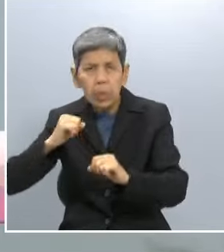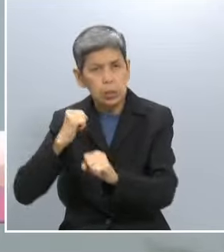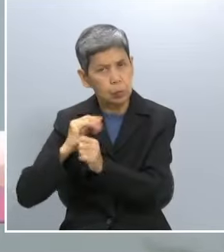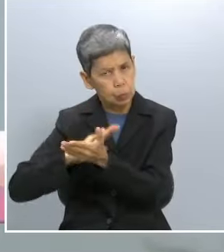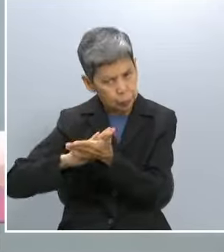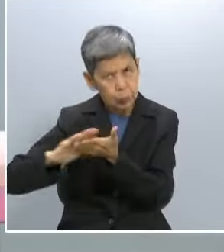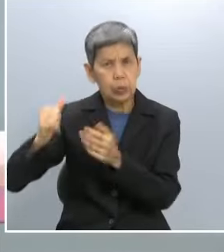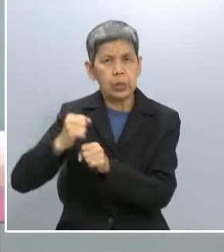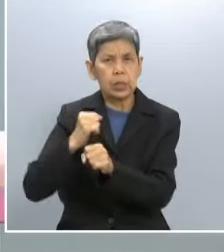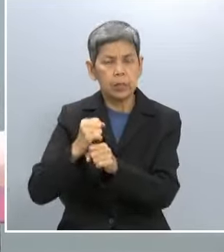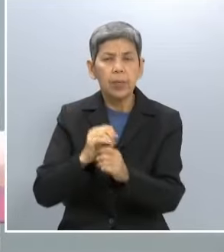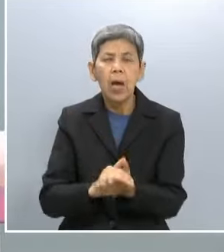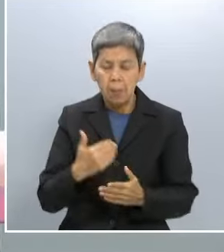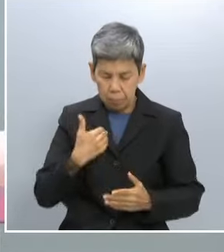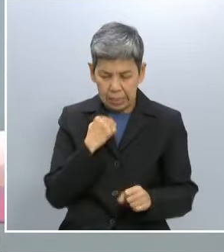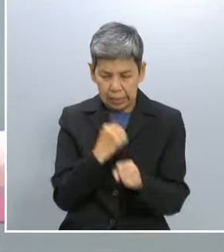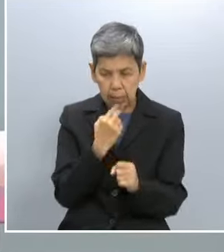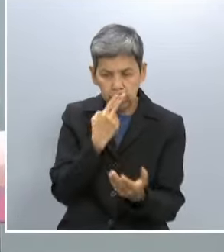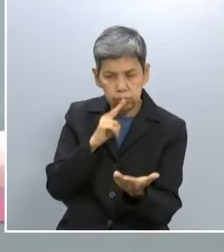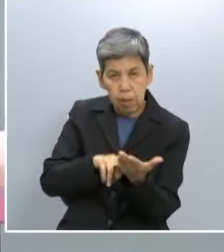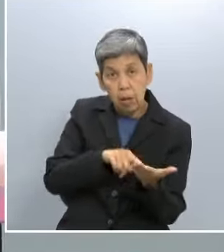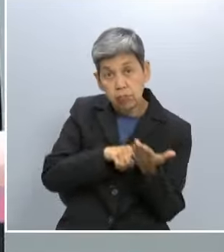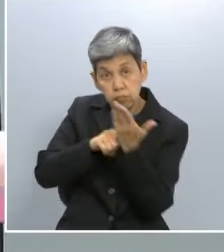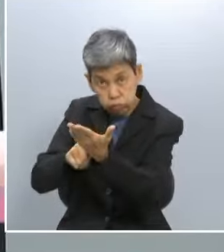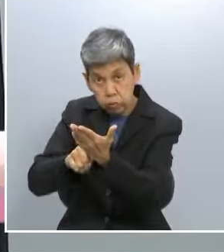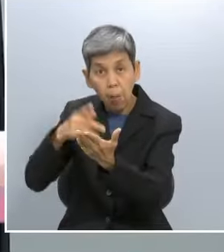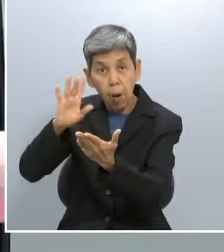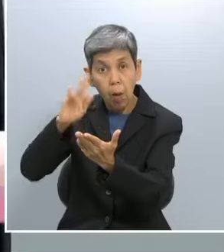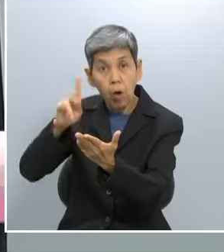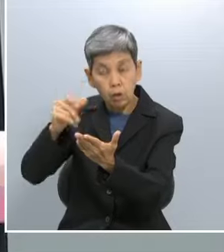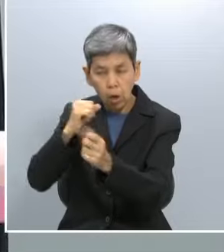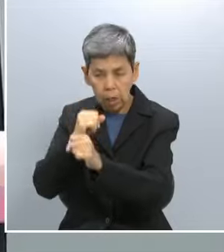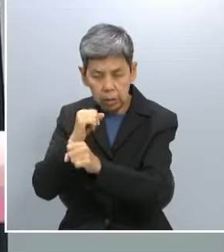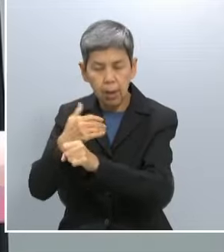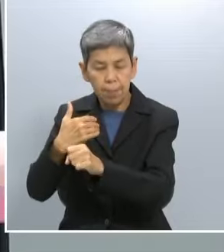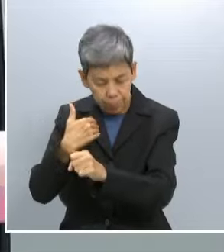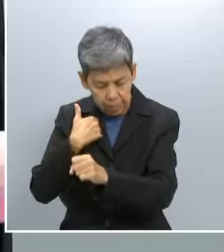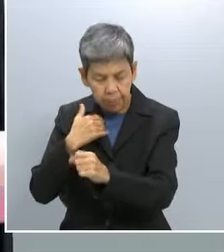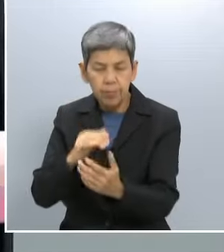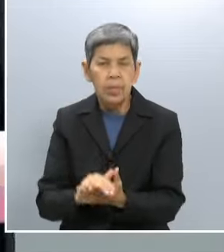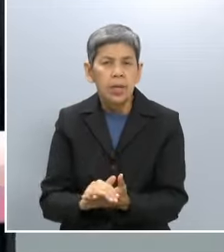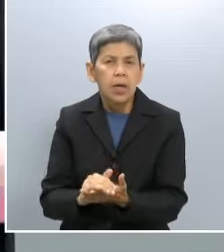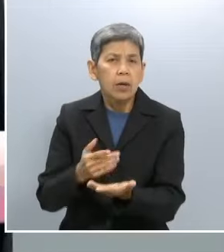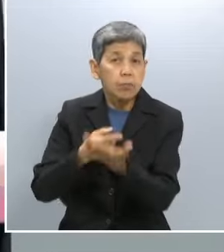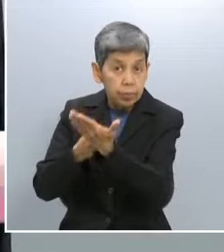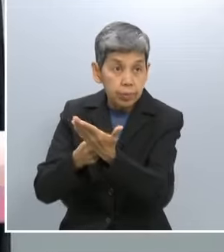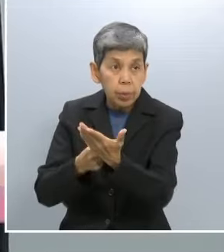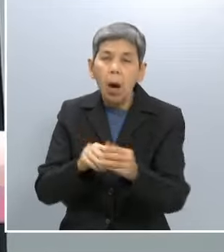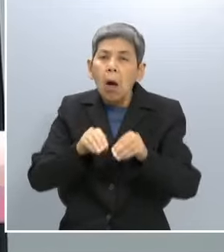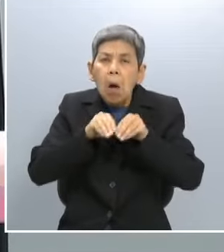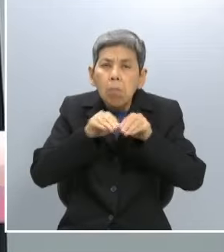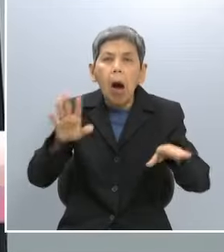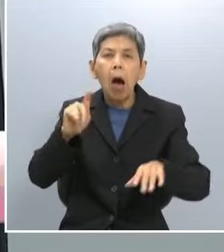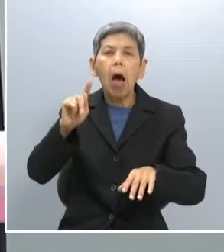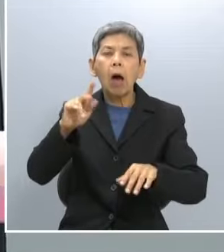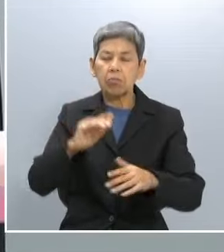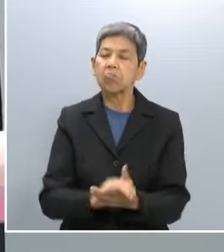หามีการทำหนังสือไปถึงปปช.คึกคักจะไปสำนวนกลับมาแล้วไปแถลงบอกว่